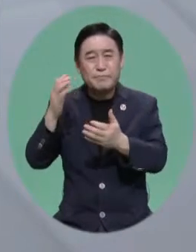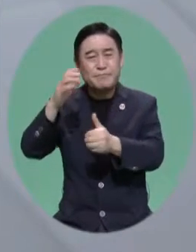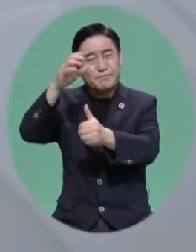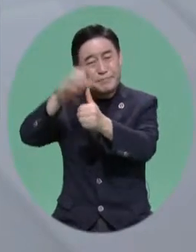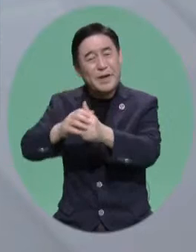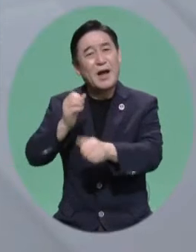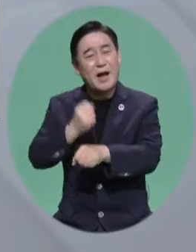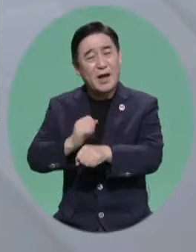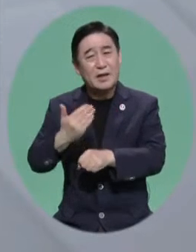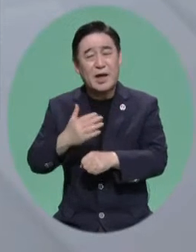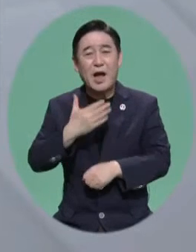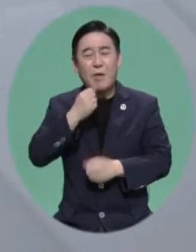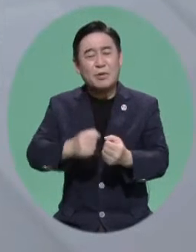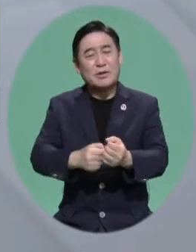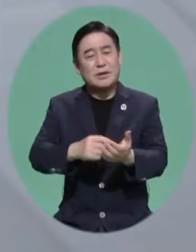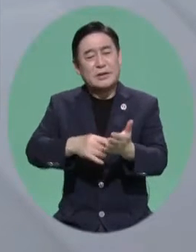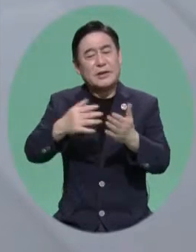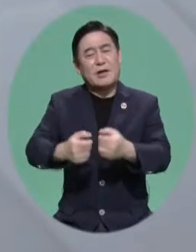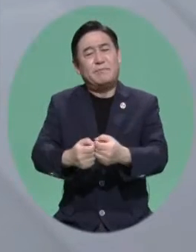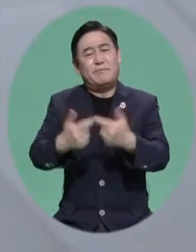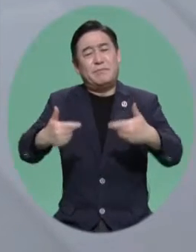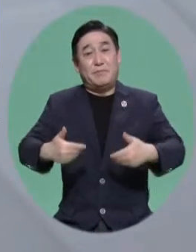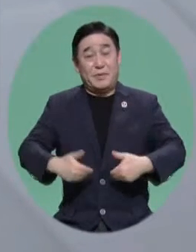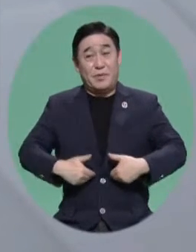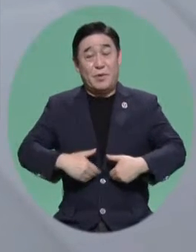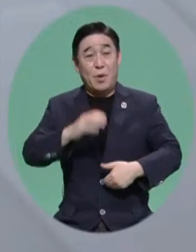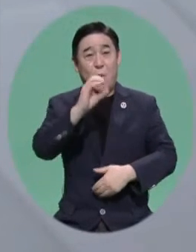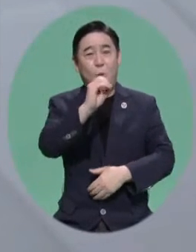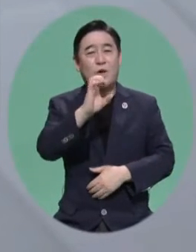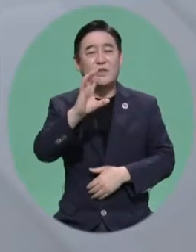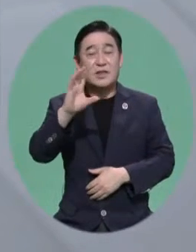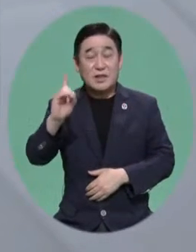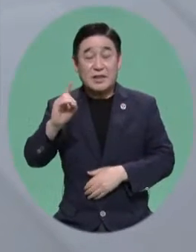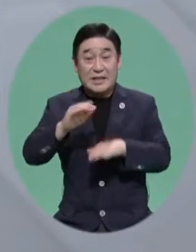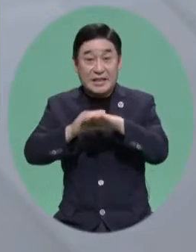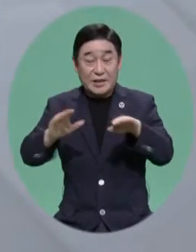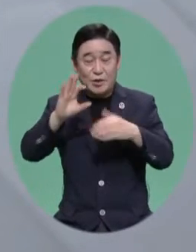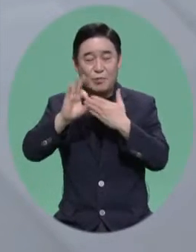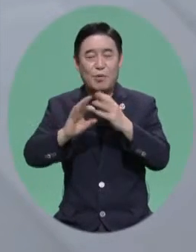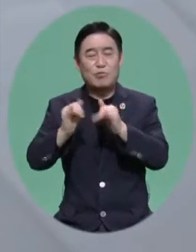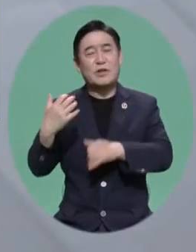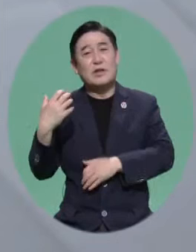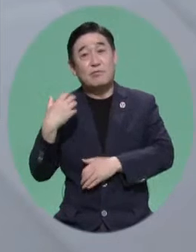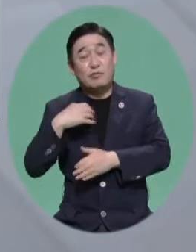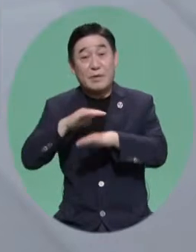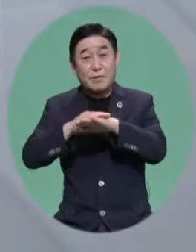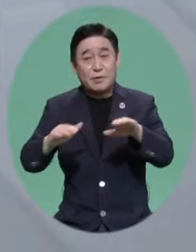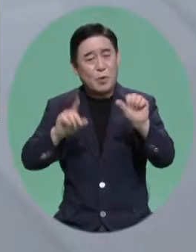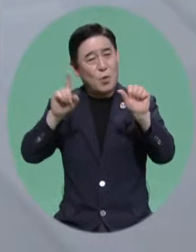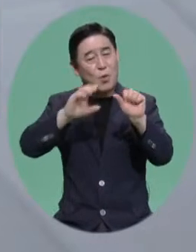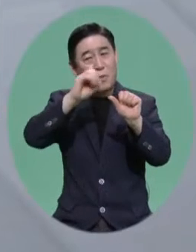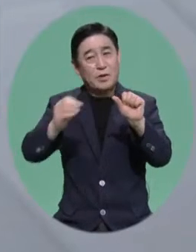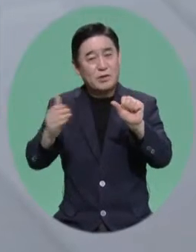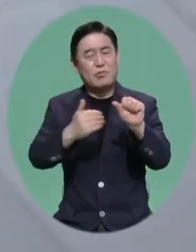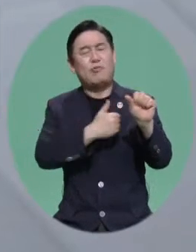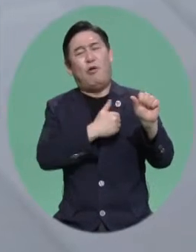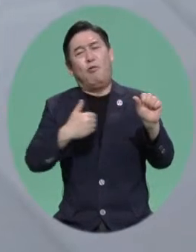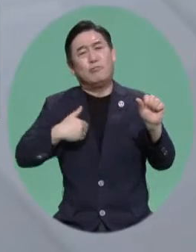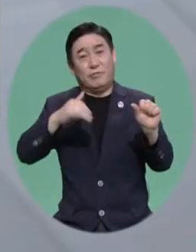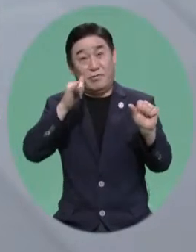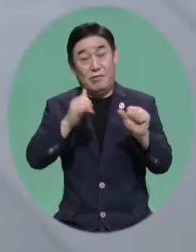봅니다 국제정세 필요합니다 그리고 지금 oecd 기준으로 보더라도 국민 부담률 기준으로 에선 5% 정도 여유가